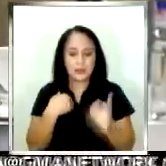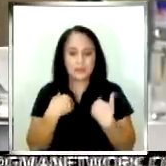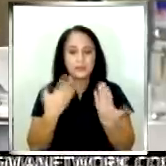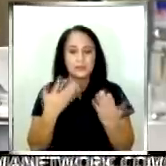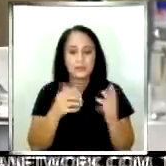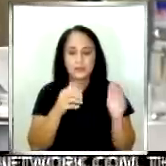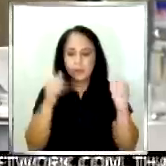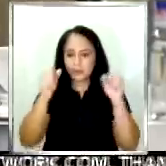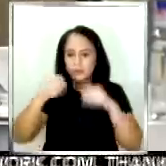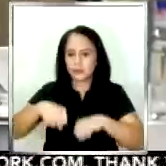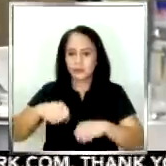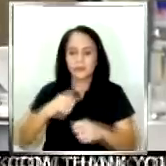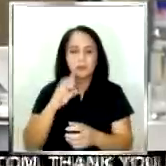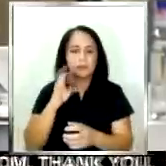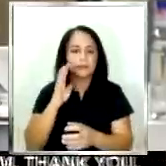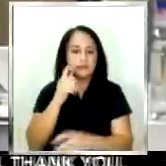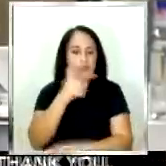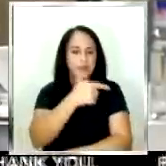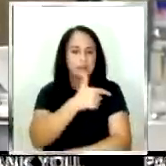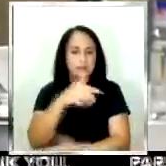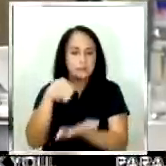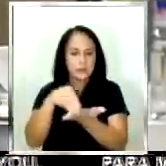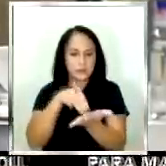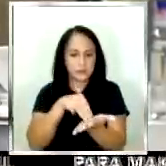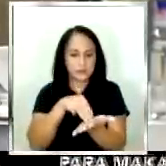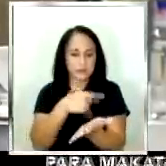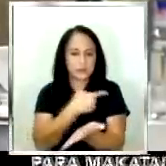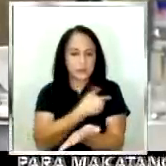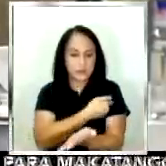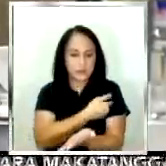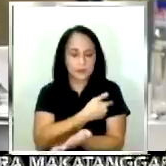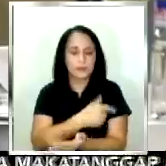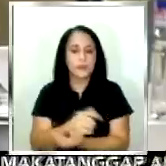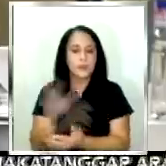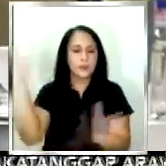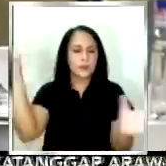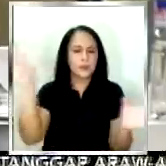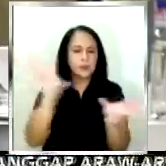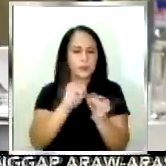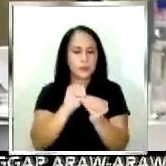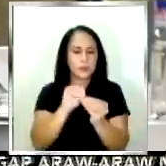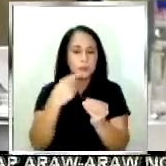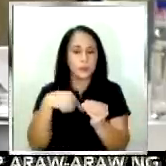million doses. So all in all, sir, if we will get